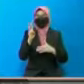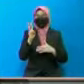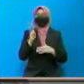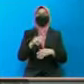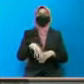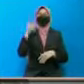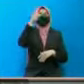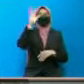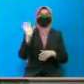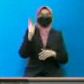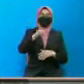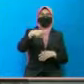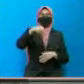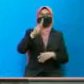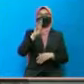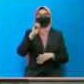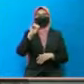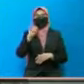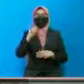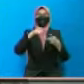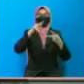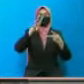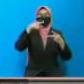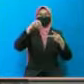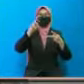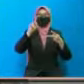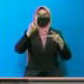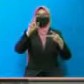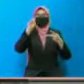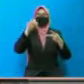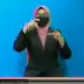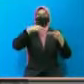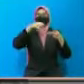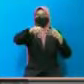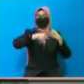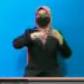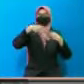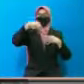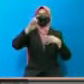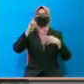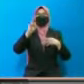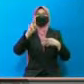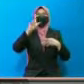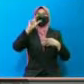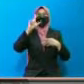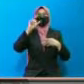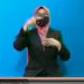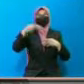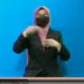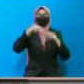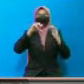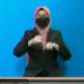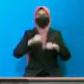bantuan tambahan yaitu Permai pemerkosa Pemekasan tambahan dan pemulih pertambahan ini dijangkau meningkatkan